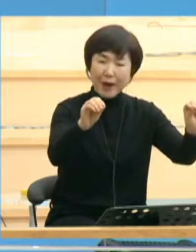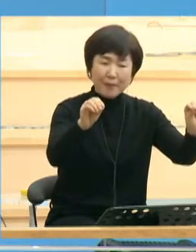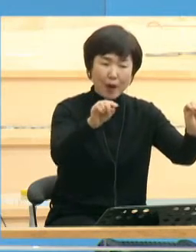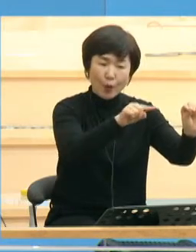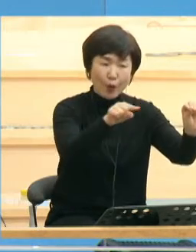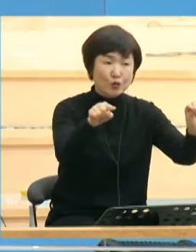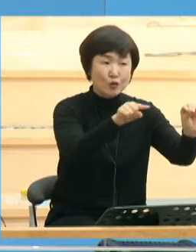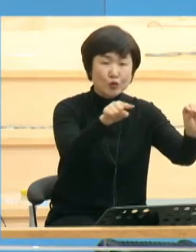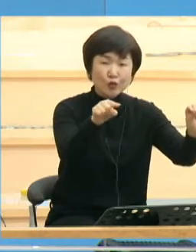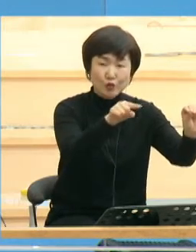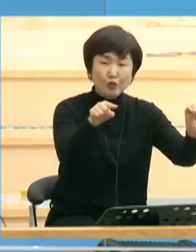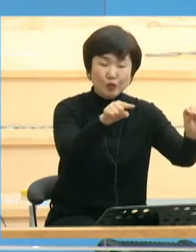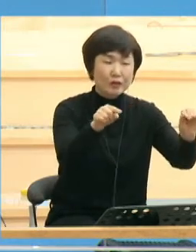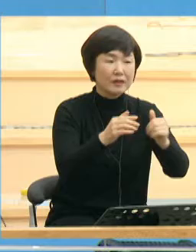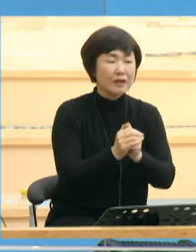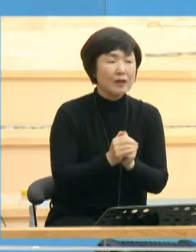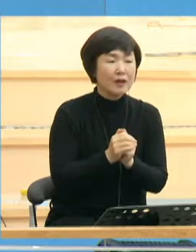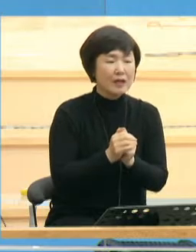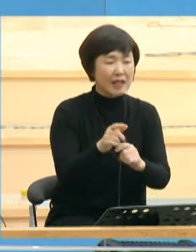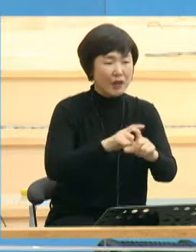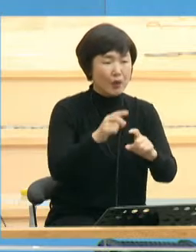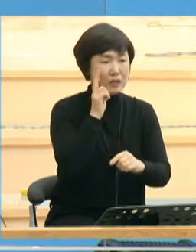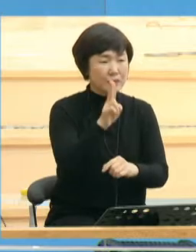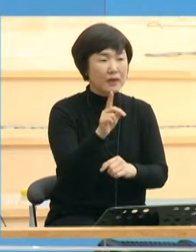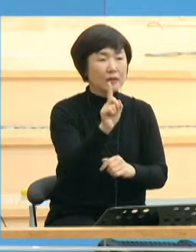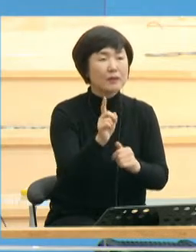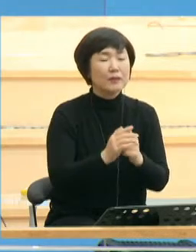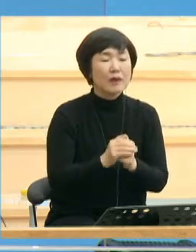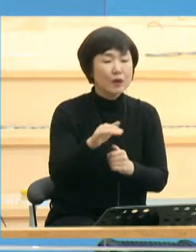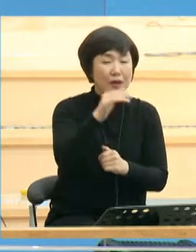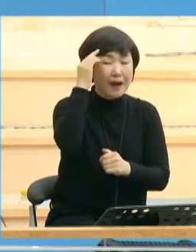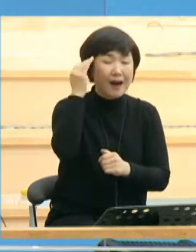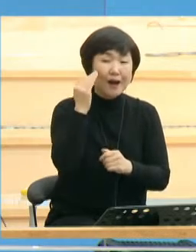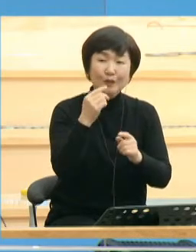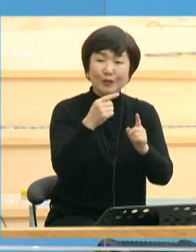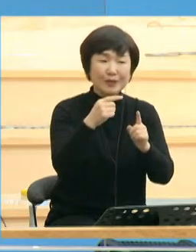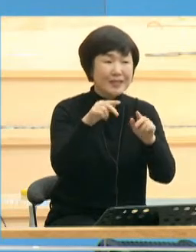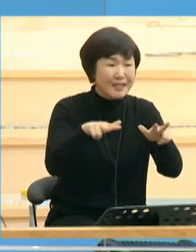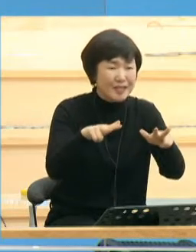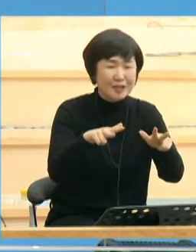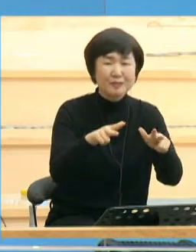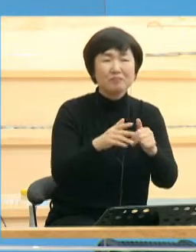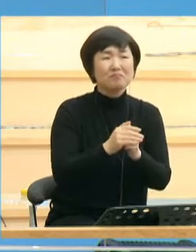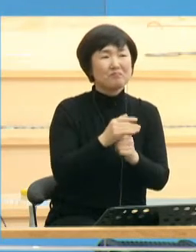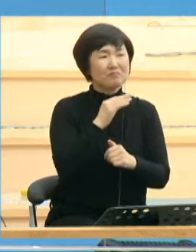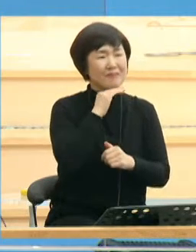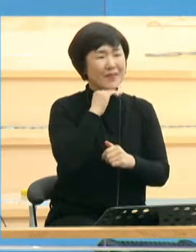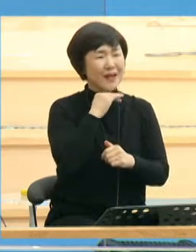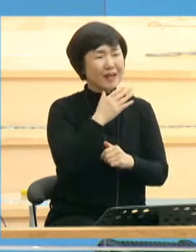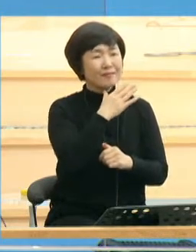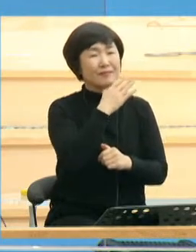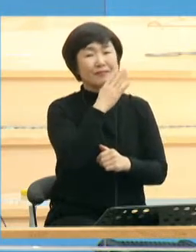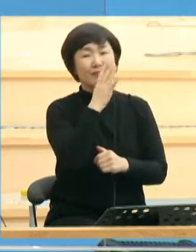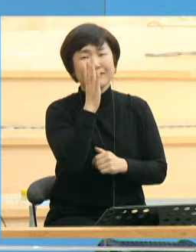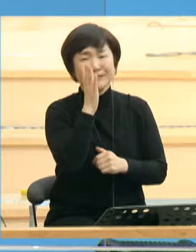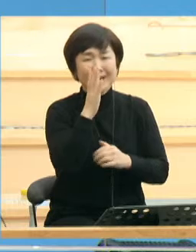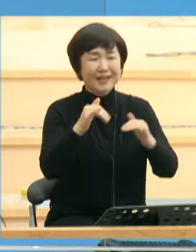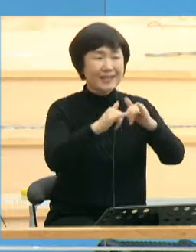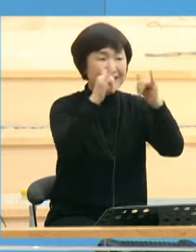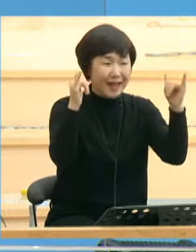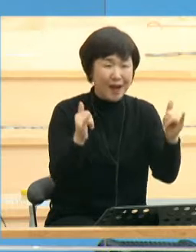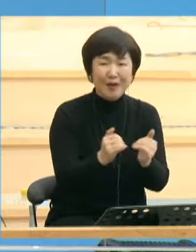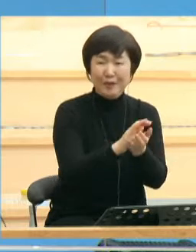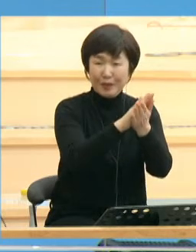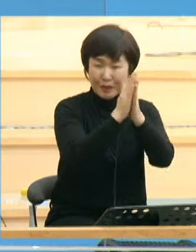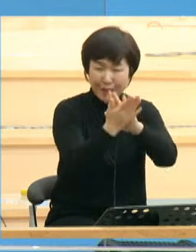아니다 라는 거죠 그런데 이보다 더 심각한 게 뭐냐 우리 사회가 고령화 사회로 저출산 사회 로 어떤 사회적 여건과